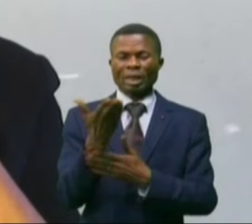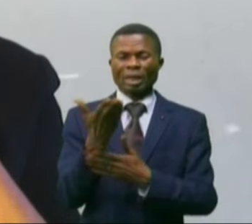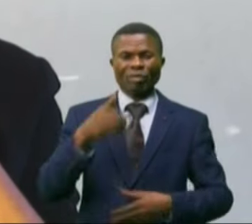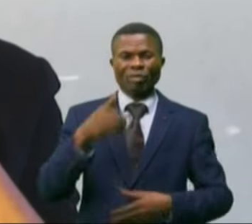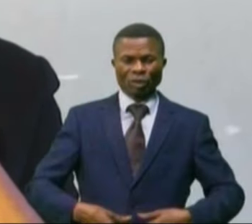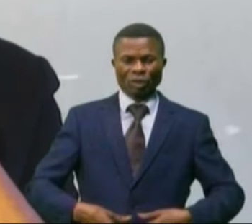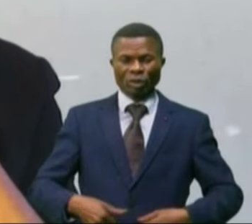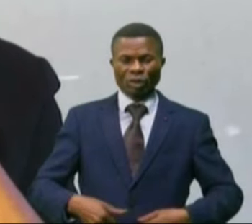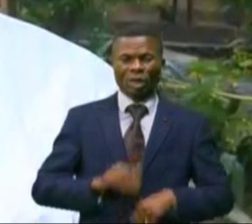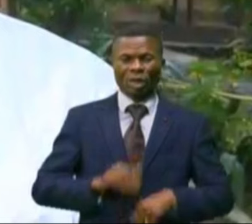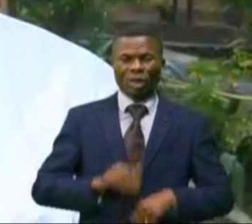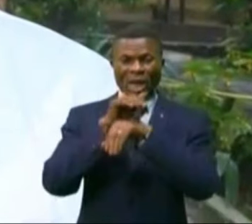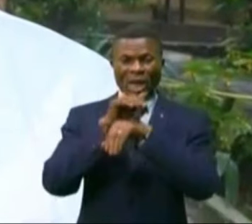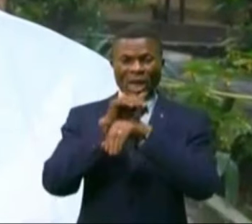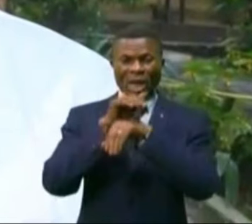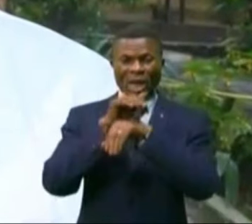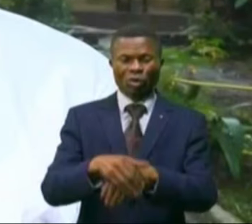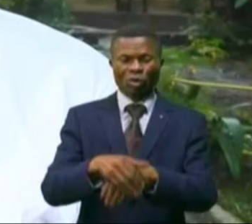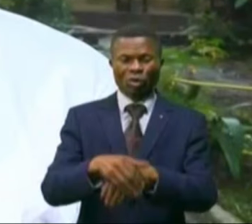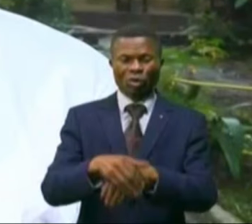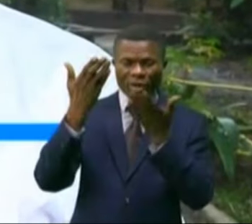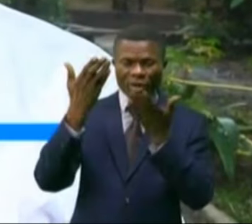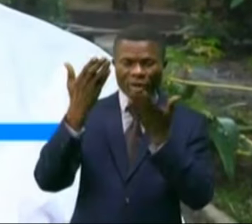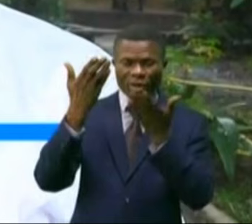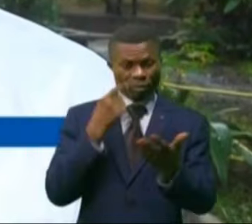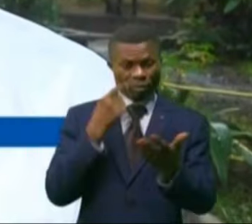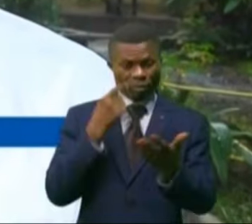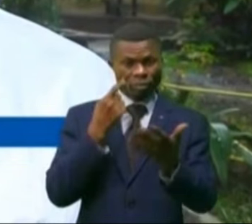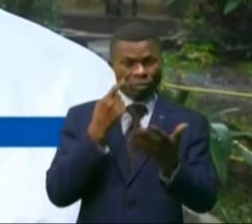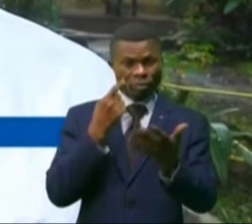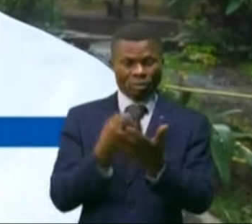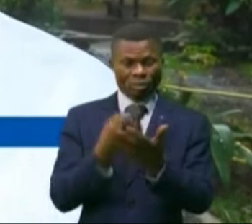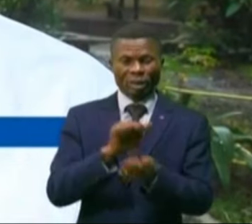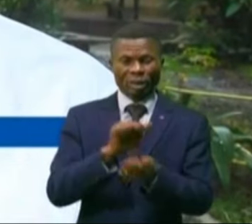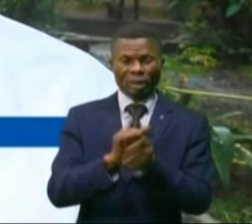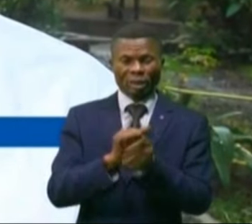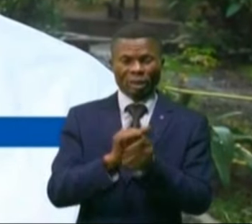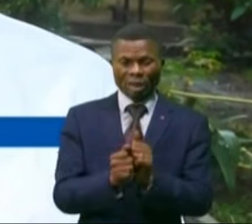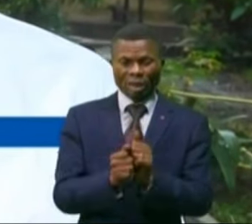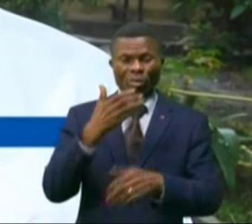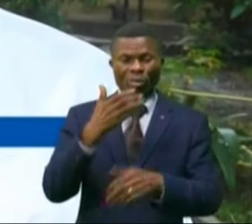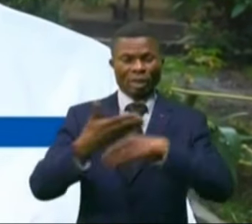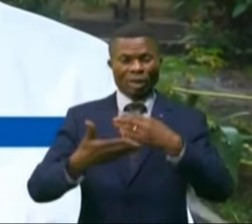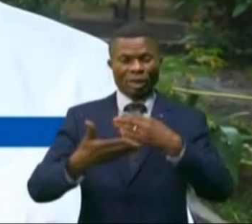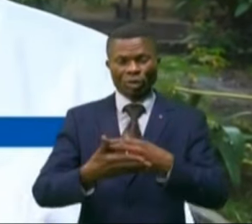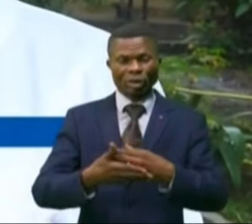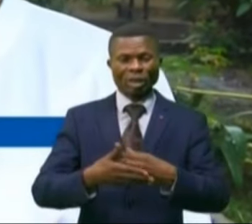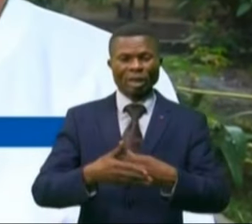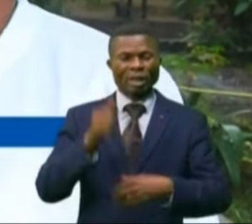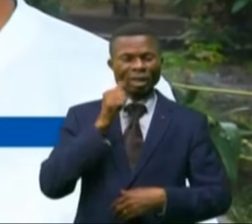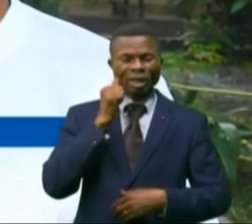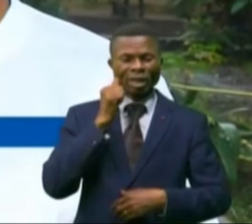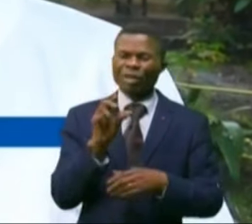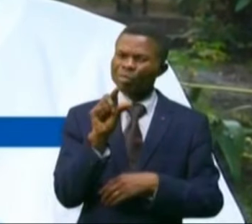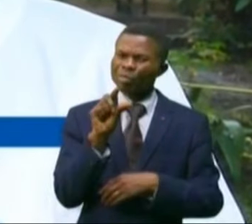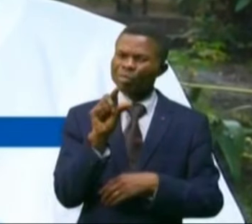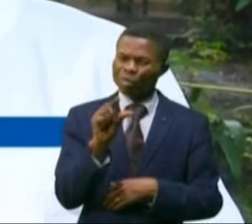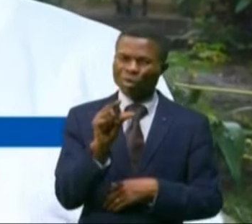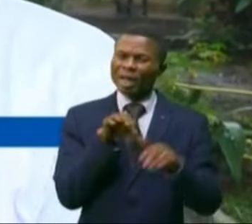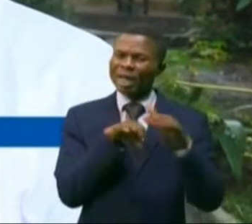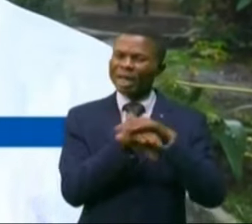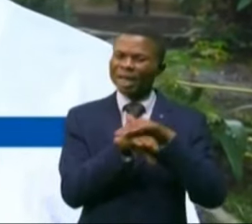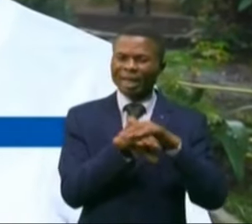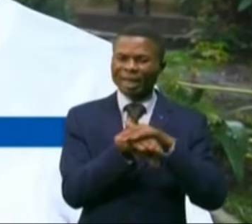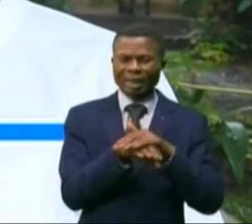affronter l'architecture. Nous avons remarqué que dans les domaines à prédominance masculine, les filles se cachent. Elles ont